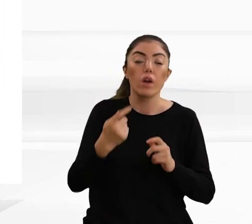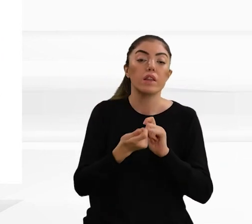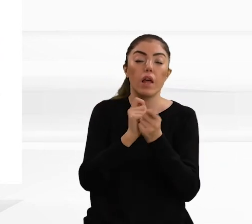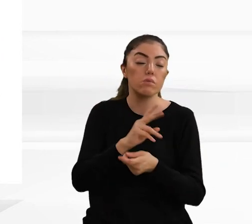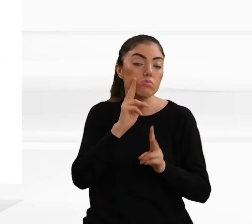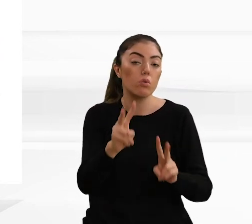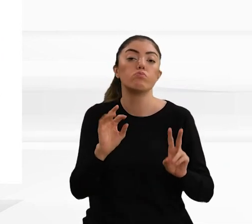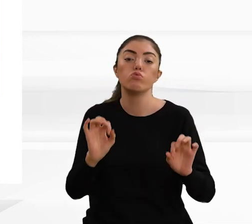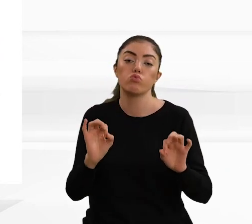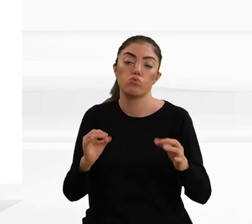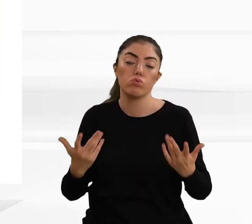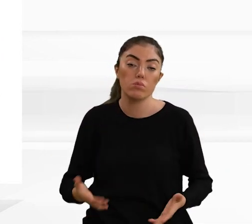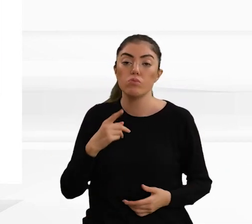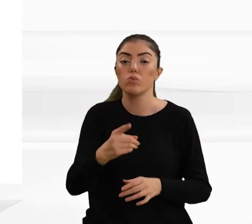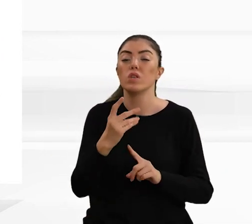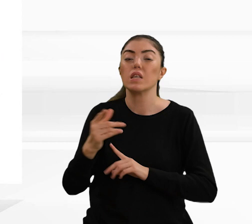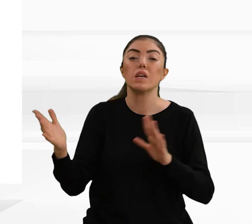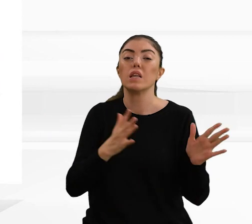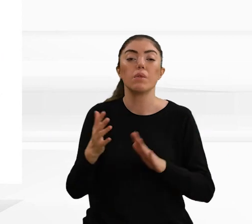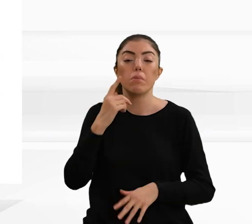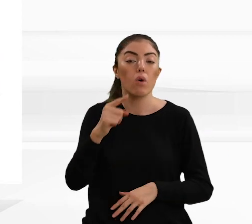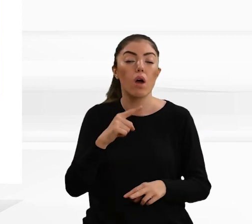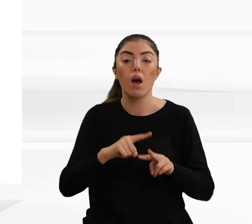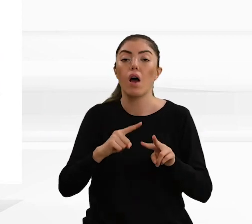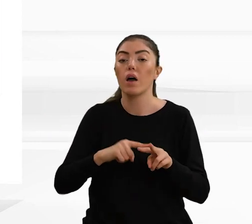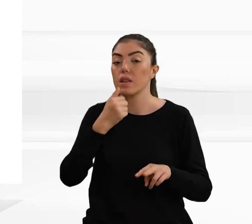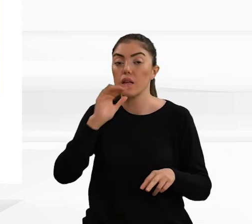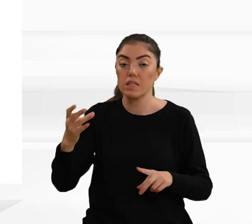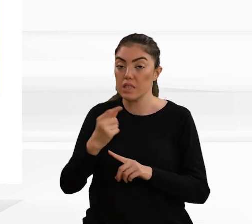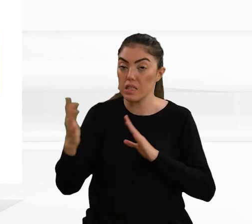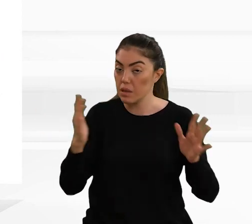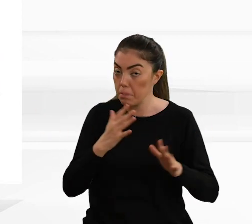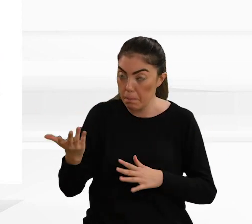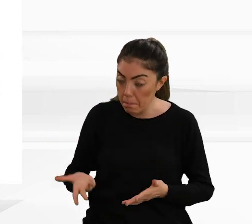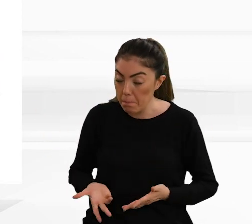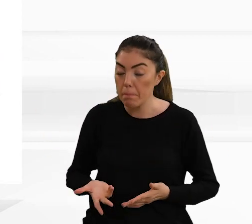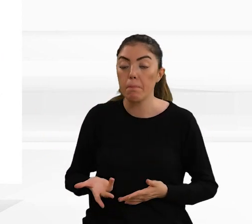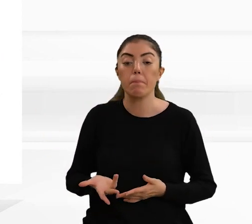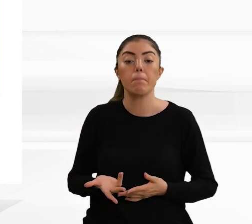halini görmek mümkündür Bu iklimler Akdeniz iklimi